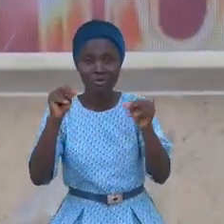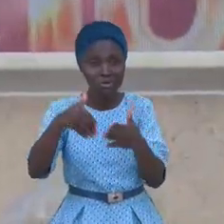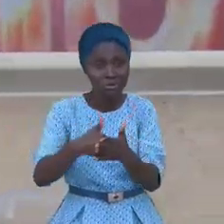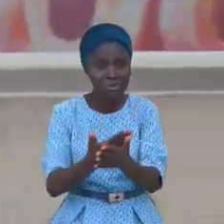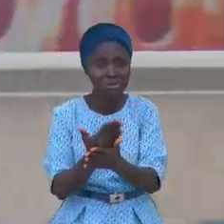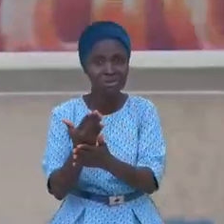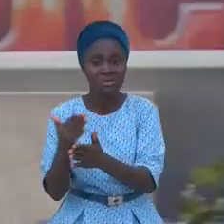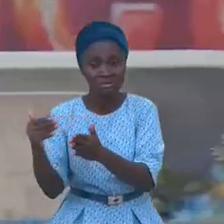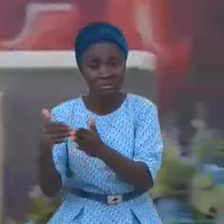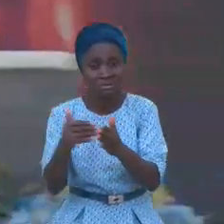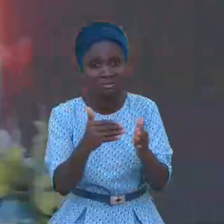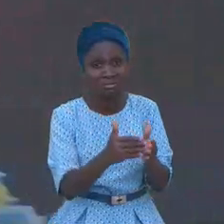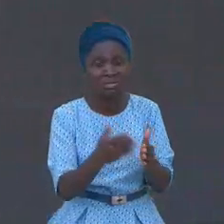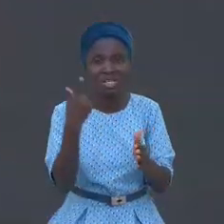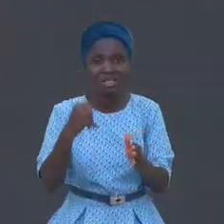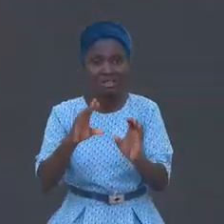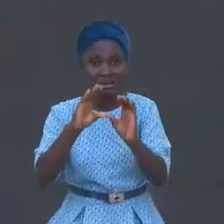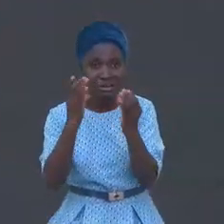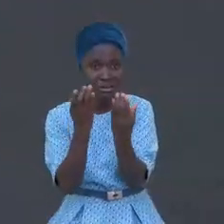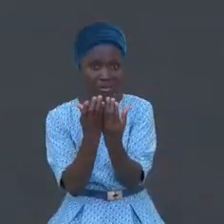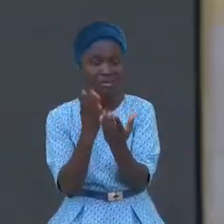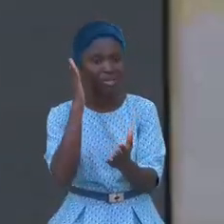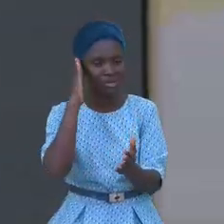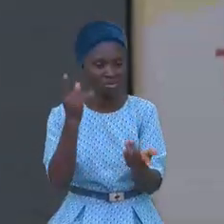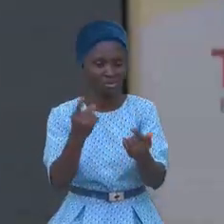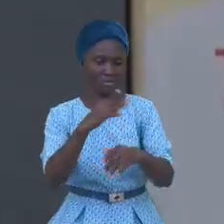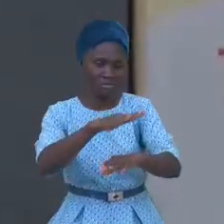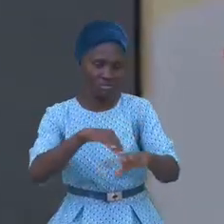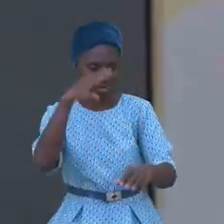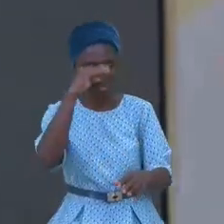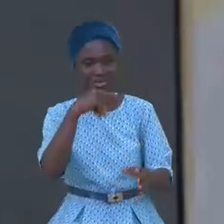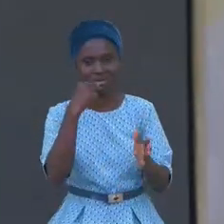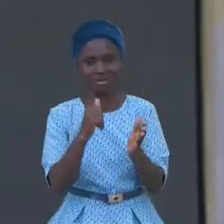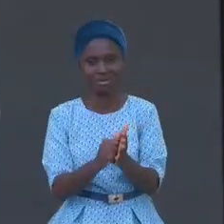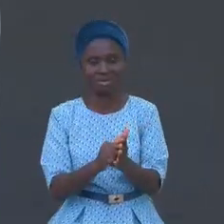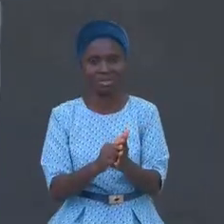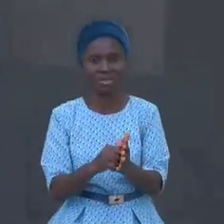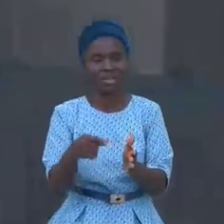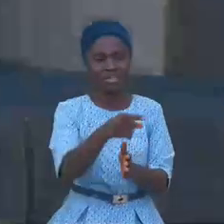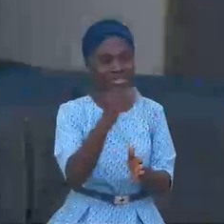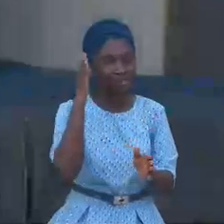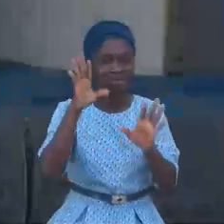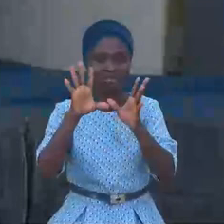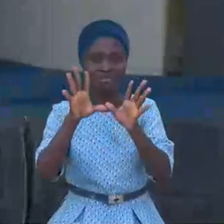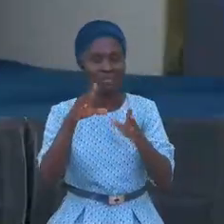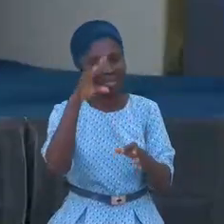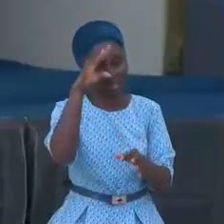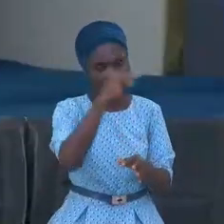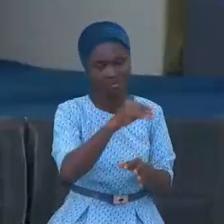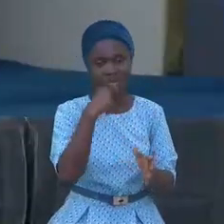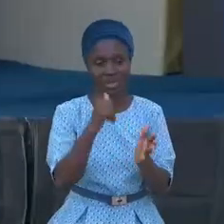direction. La direction viendra vers lui et ils vont le flatter. Ils vont dire, oh, monsieur tel